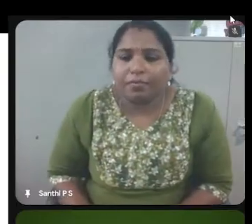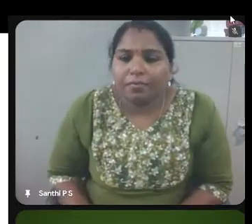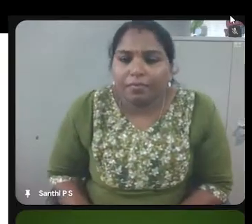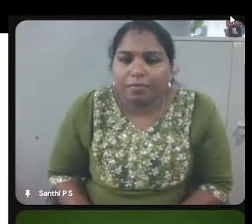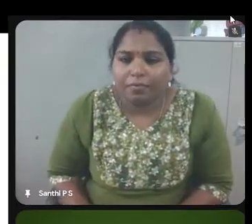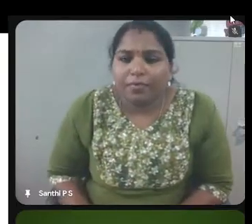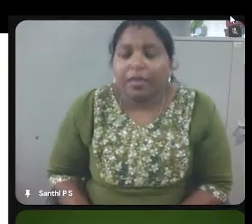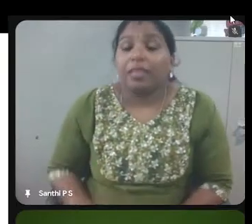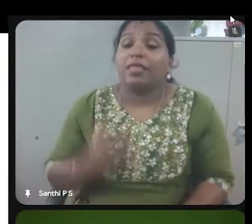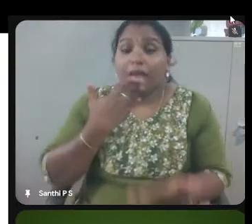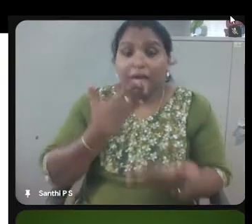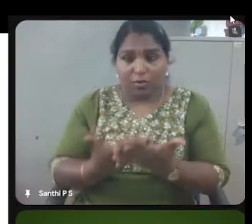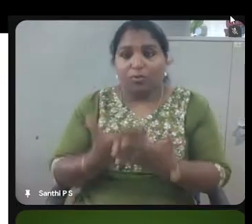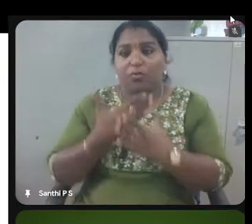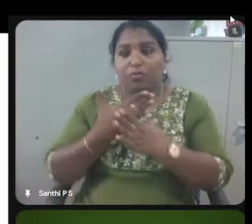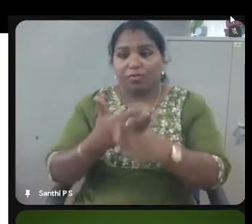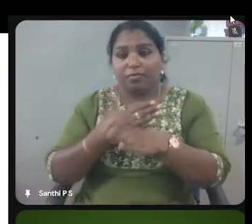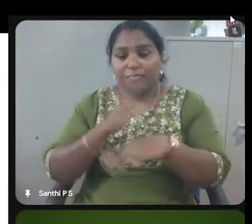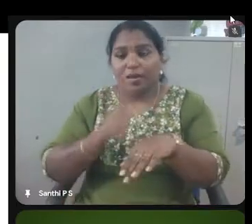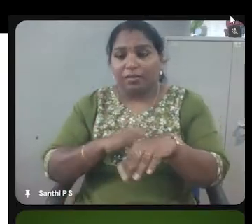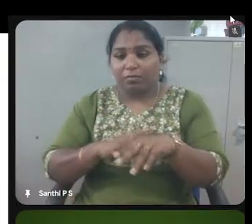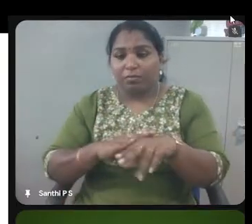താങ്ക് യു ഫോർ ഷെയറിംഗ് ഈ ഒരു